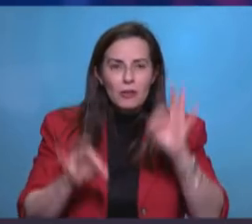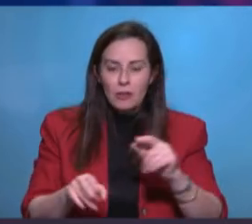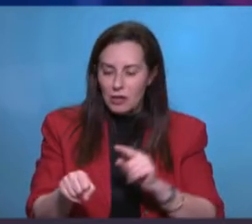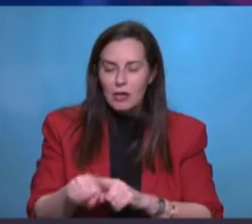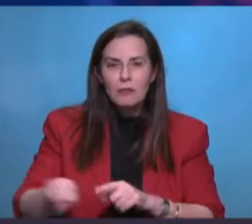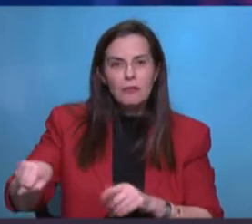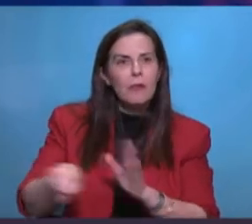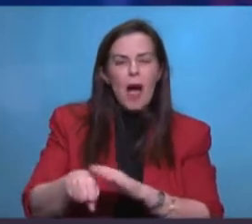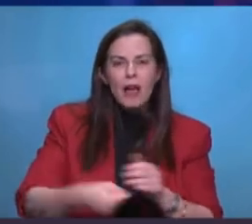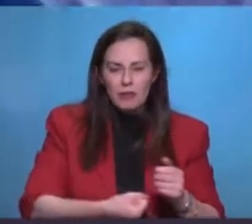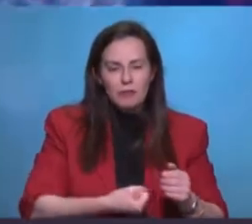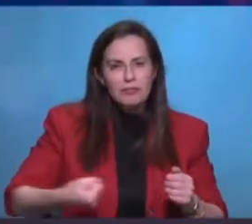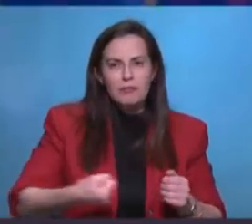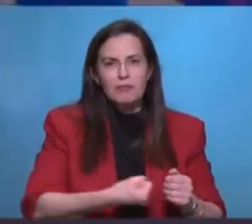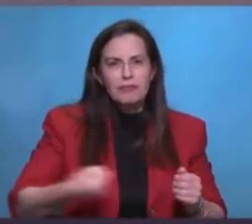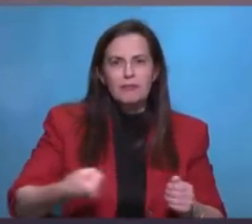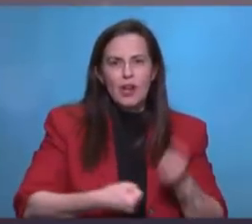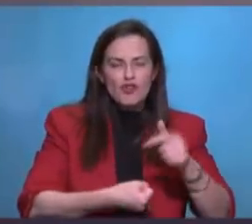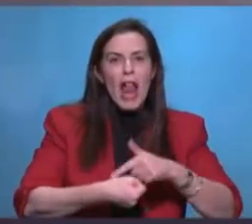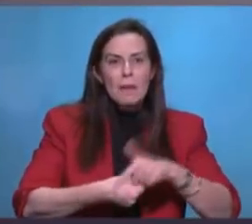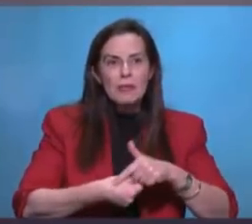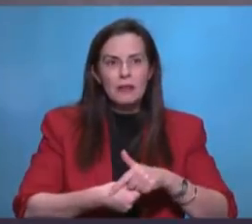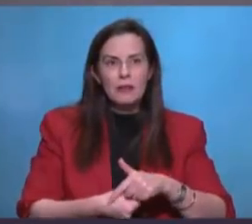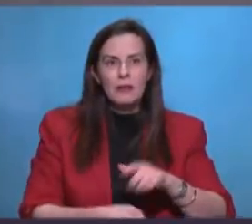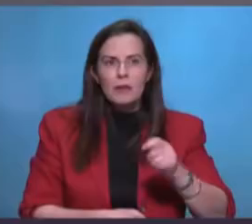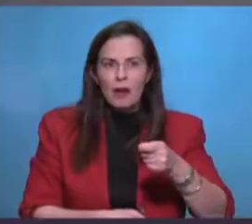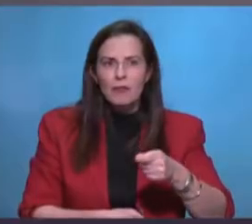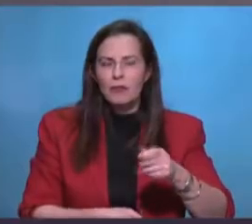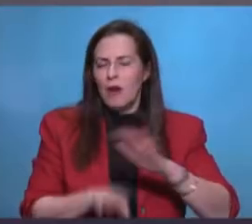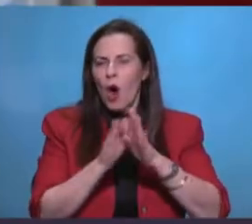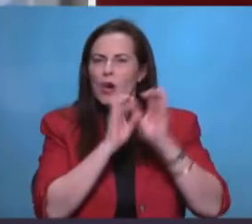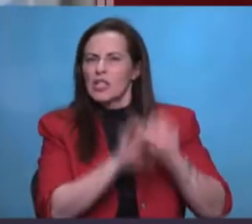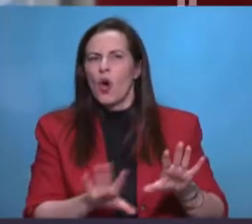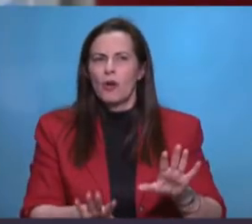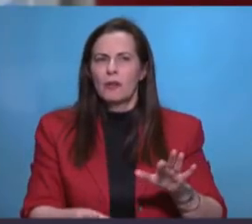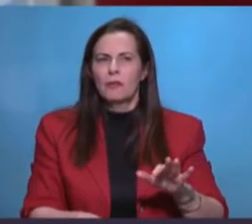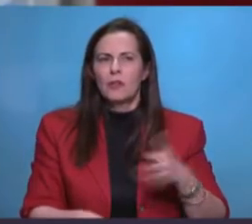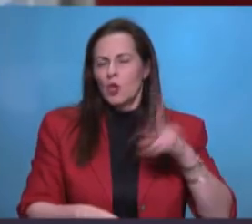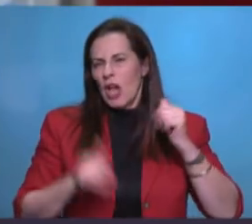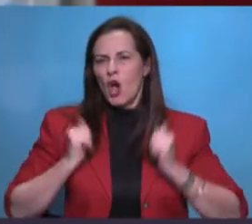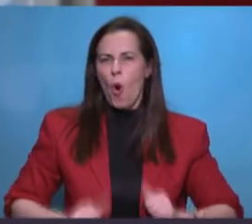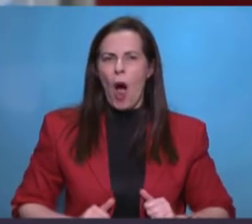העברת כף היד ליד הסורק. אני הייתי רוצה לקחת את המפתחות ואת הארנק ולשים את המפח. אבל אני רוצה נוחות, פשוט נוחות.